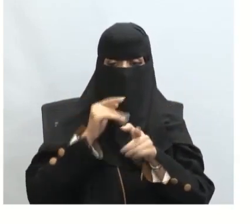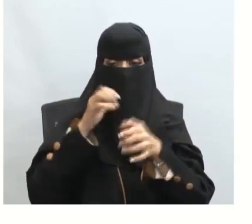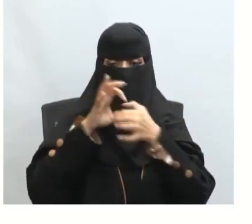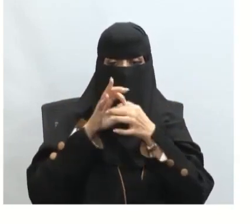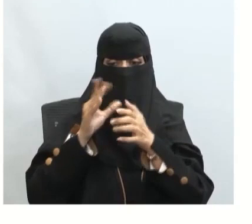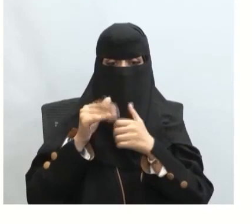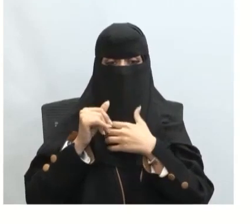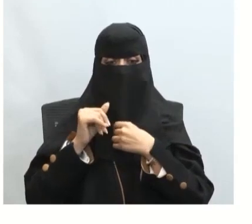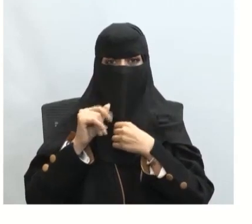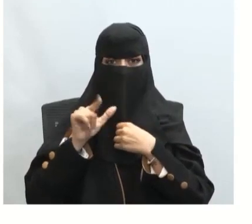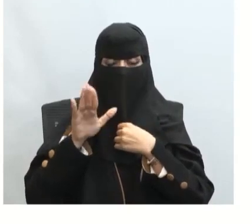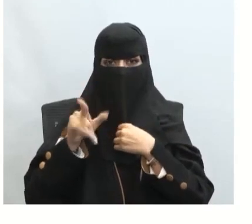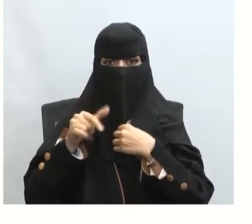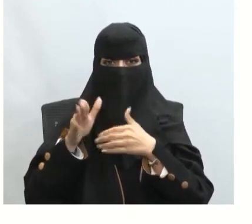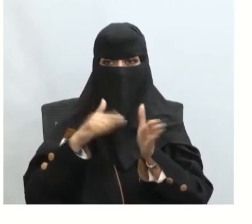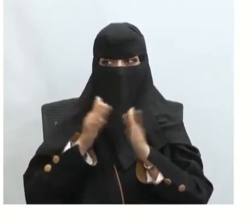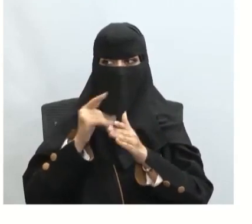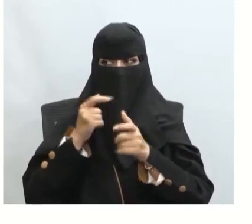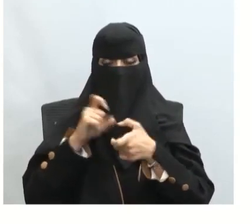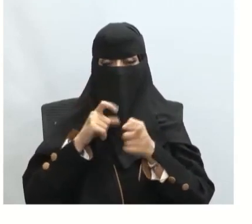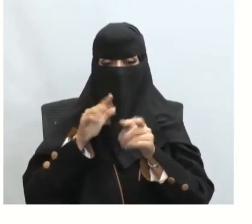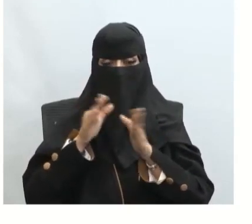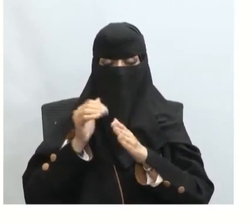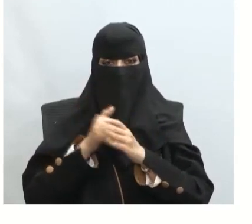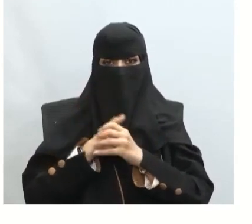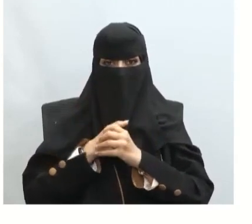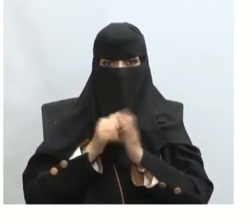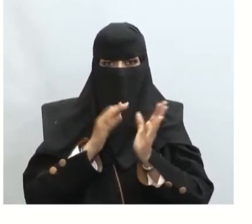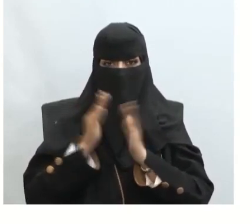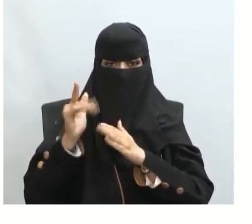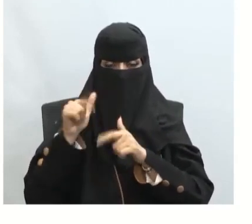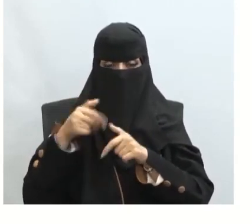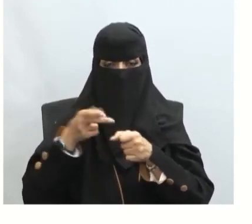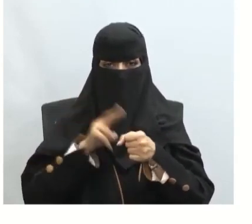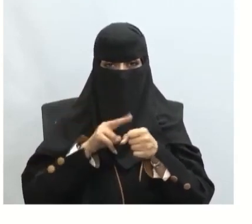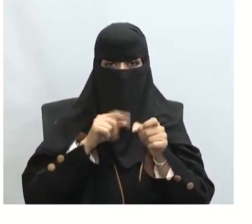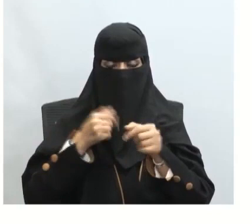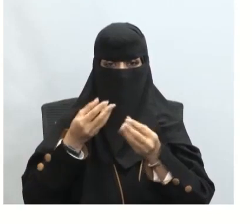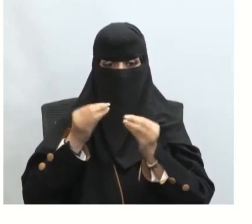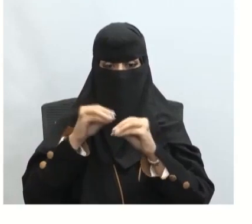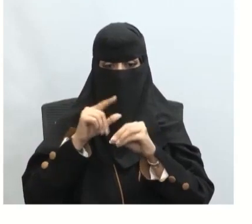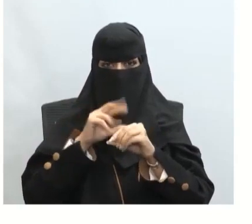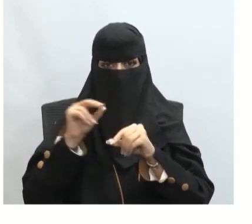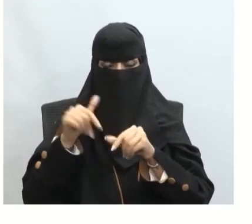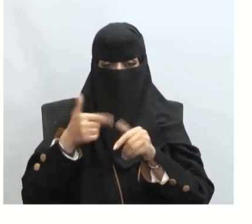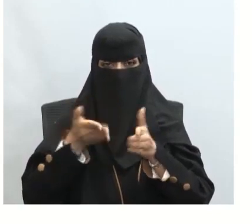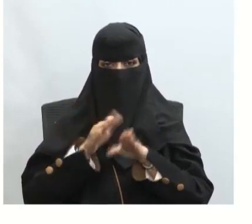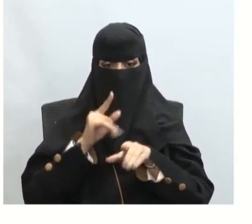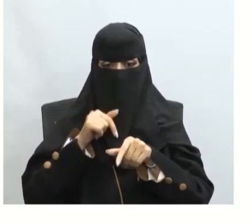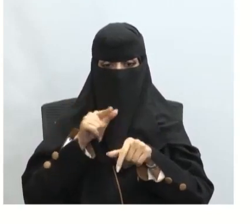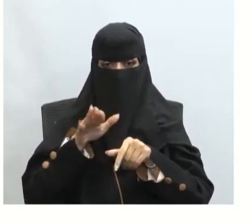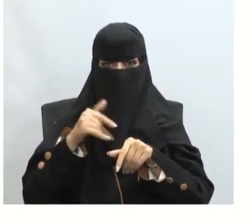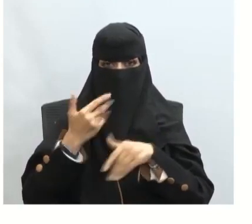حلقه فهذه هي تكون الوحدات هنا متكرره بالاضافه نفس المركب سيضاف في